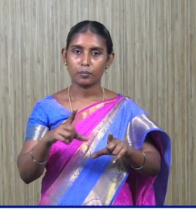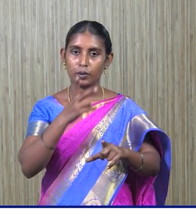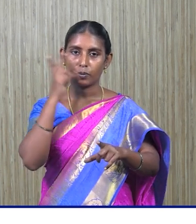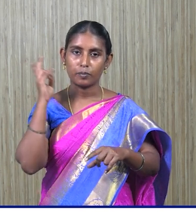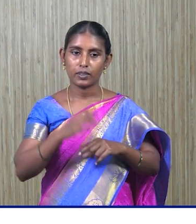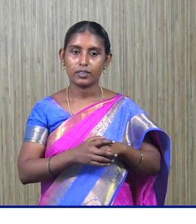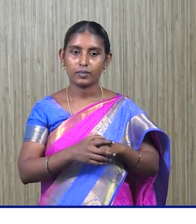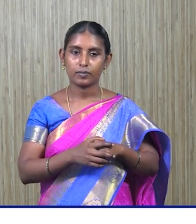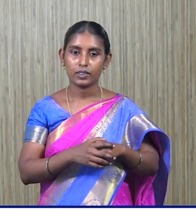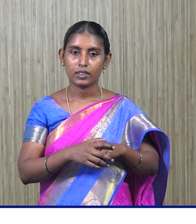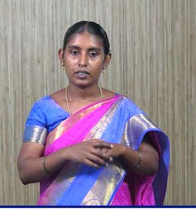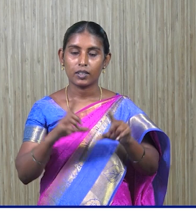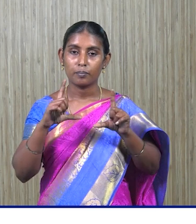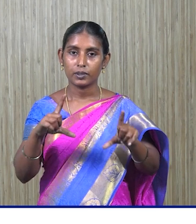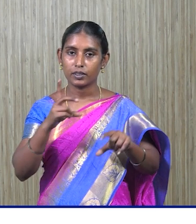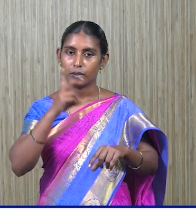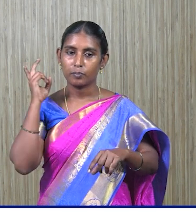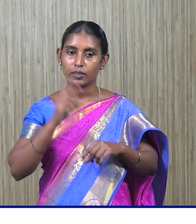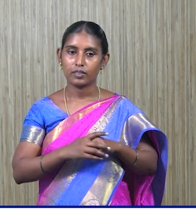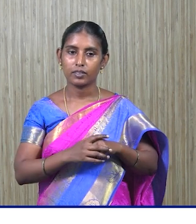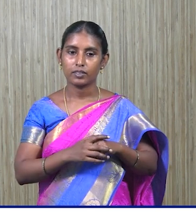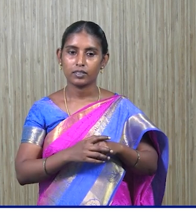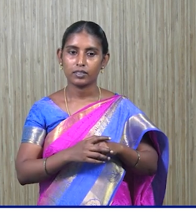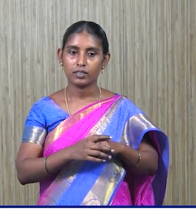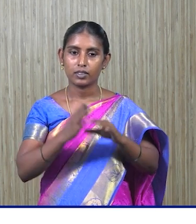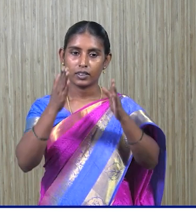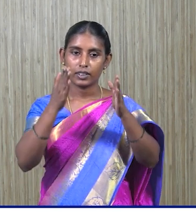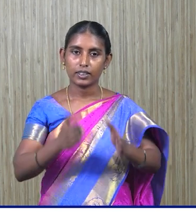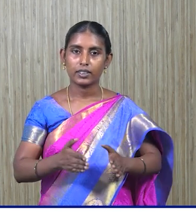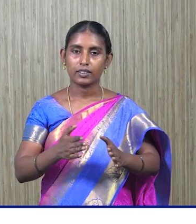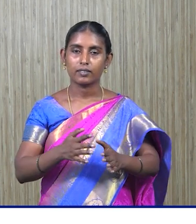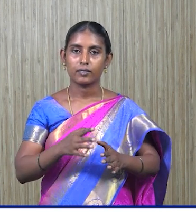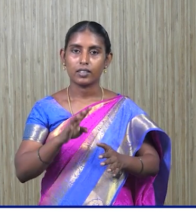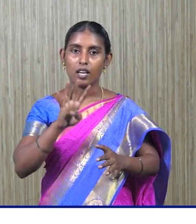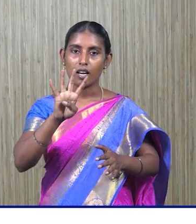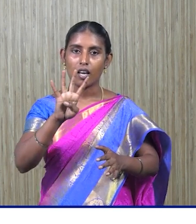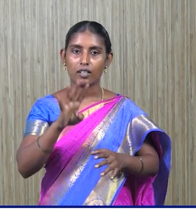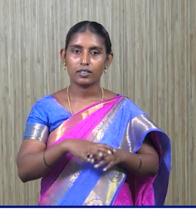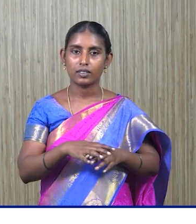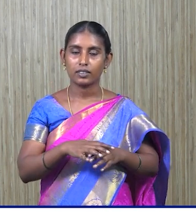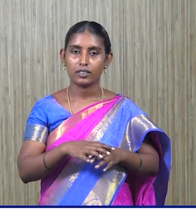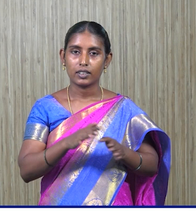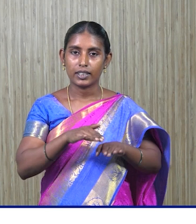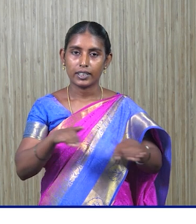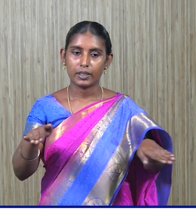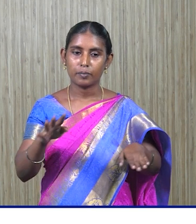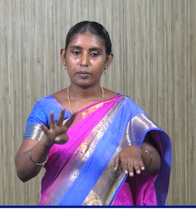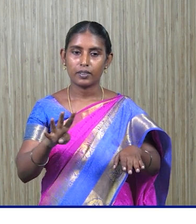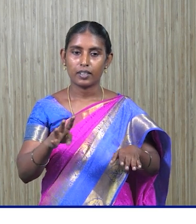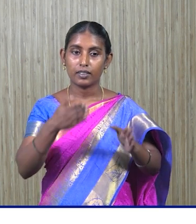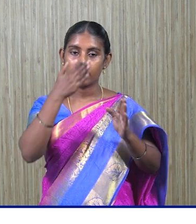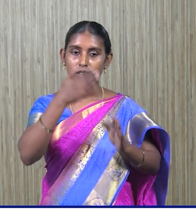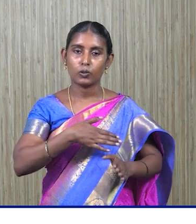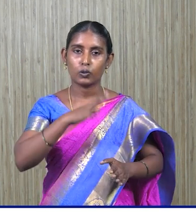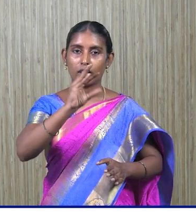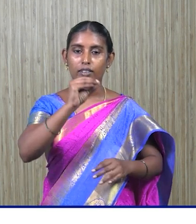கொள்ளலாம். படத்தில் பார்த்தோமேயானால் கிடைமட்டமாக 4 நட்சத்திரங்களும் செங்குத்தாக 5 நட்சத்திரங்களும் உள்ளன. அப்போது இதில் இந்த கட்டத்தில்,